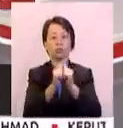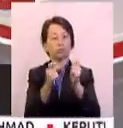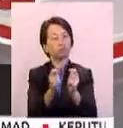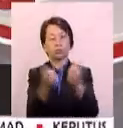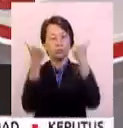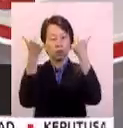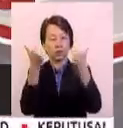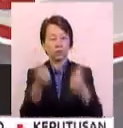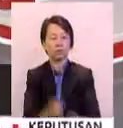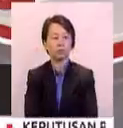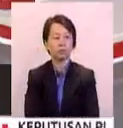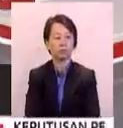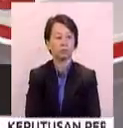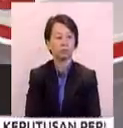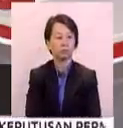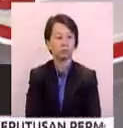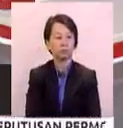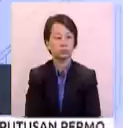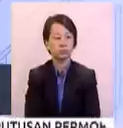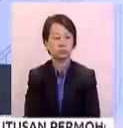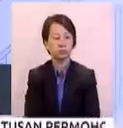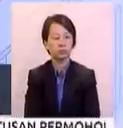cepat.